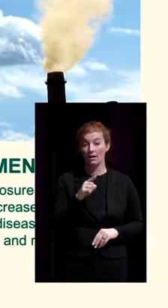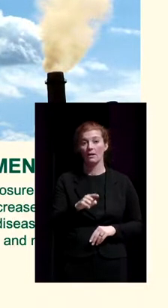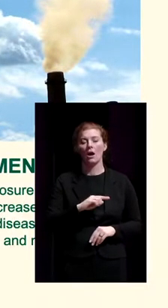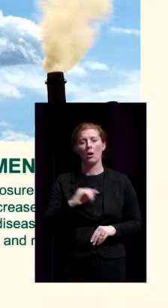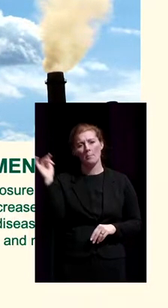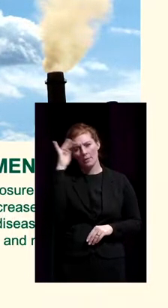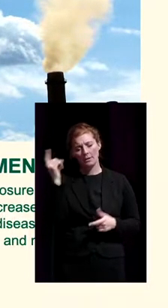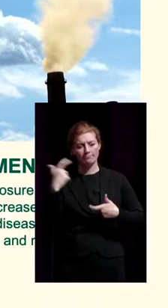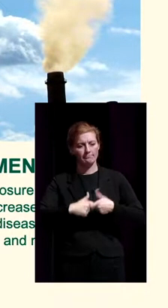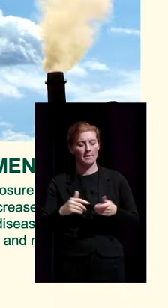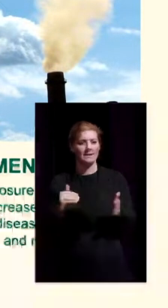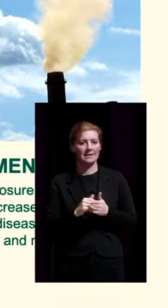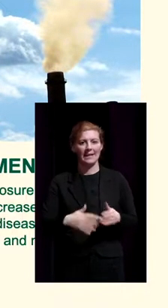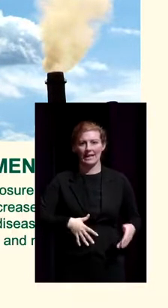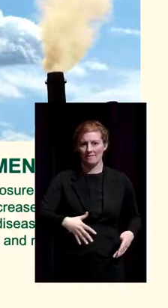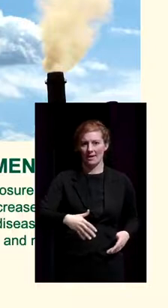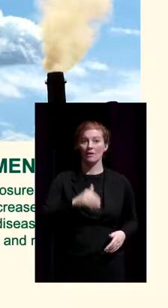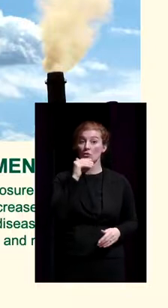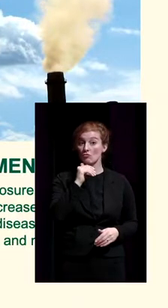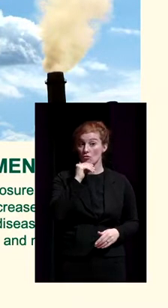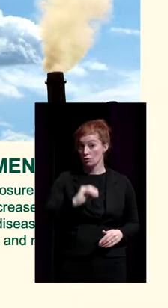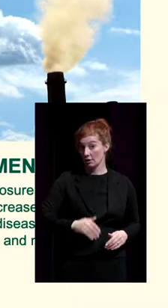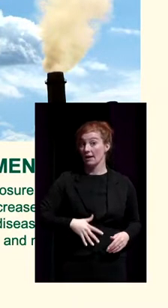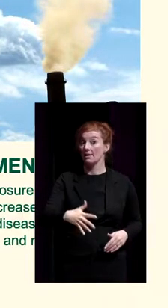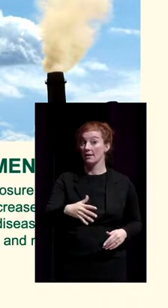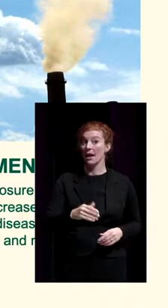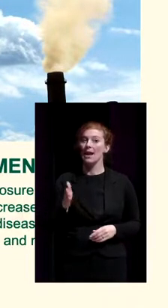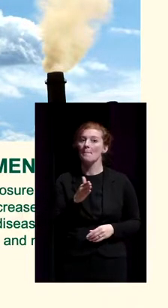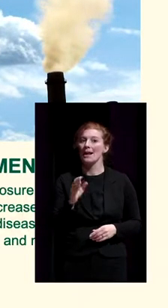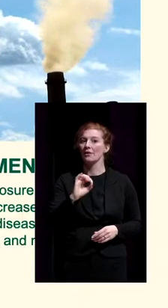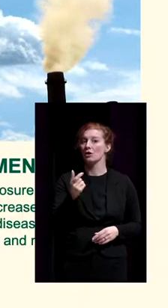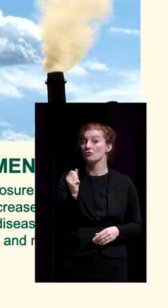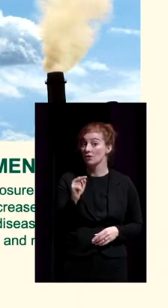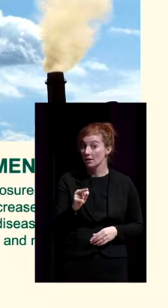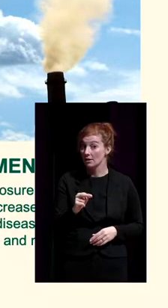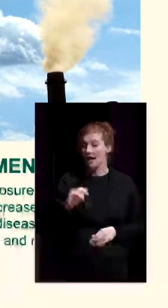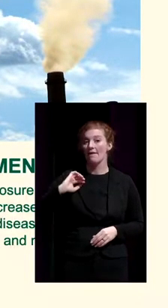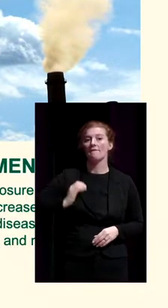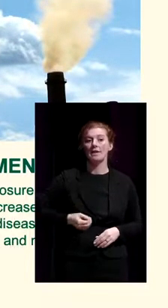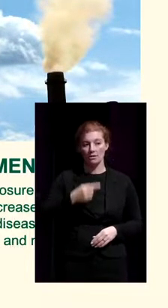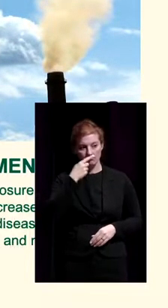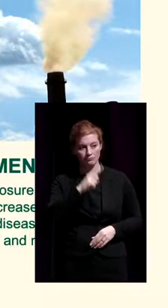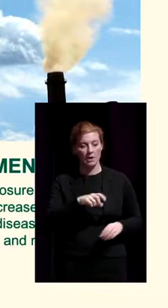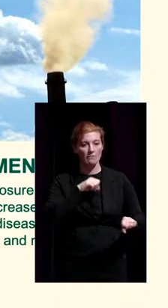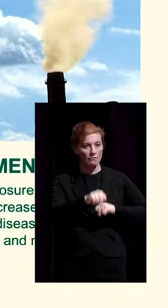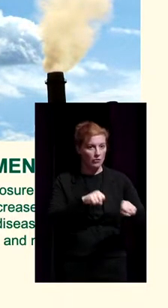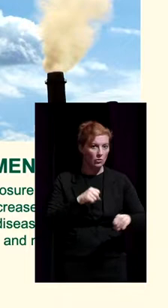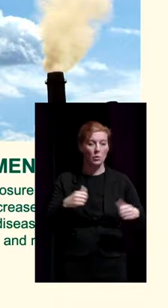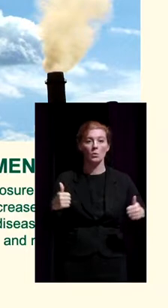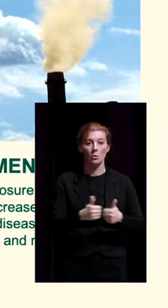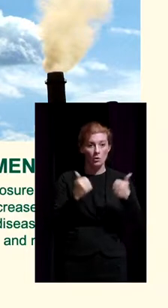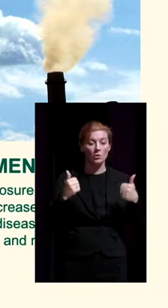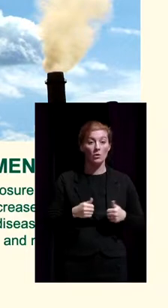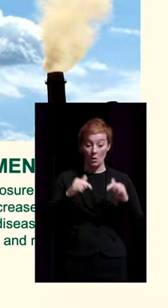relaterade till att bli gravid, tonårsgraviditet. I Mellanöstern så är flickor just utsatta för våld och olyckor. Och här